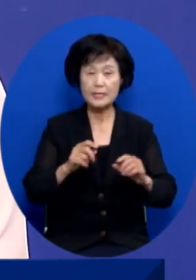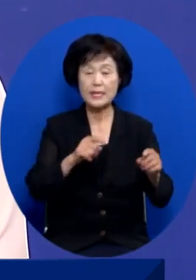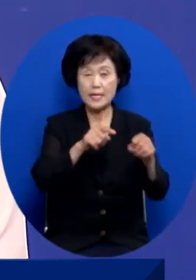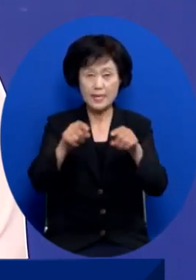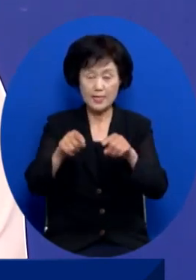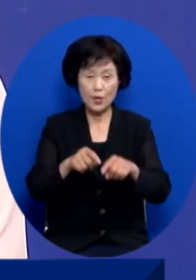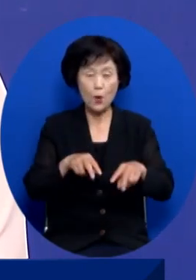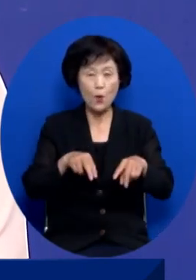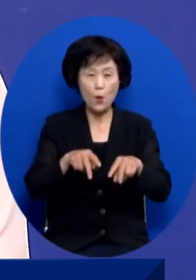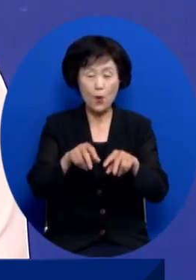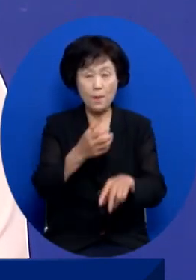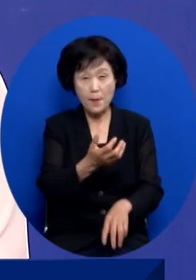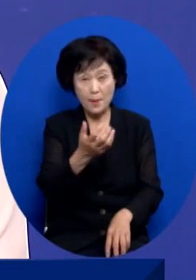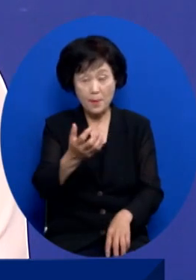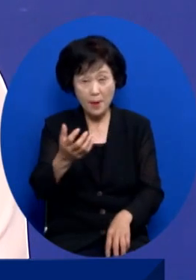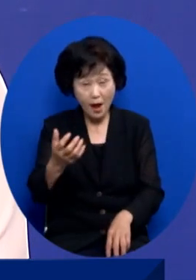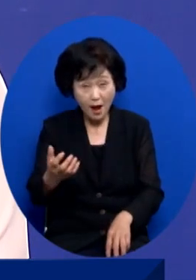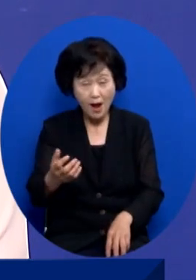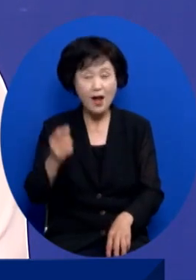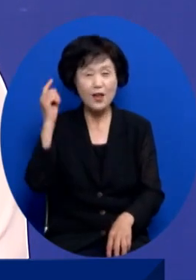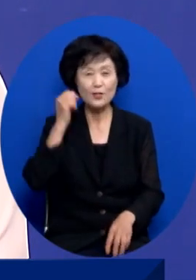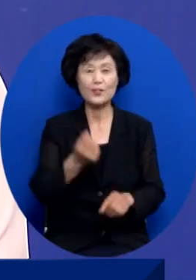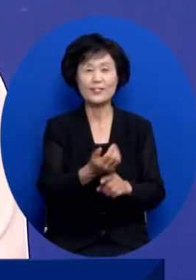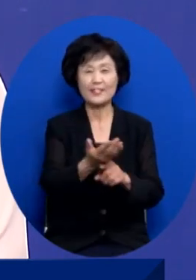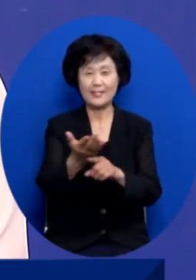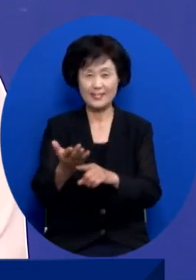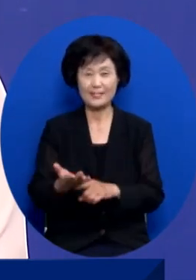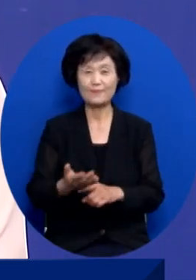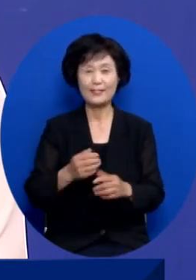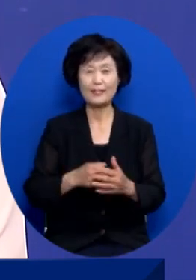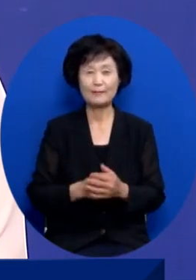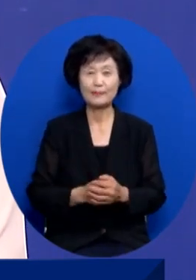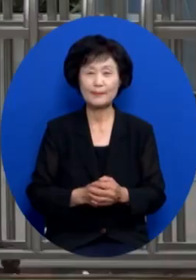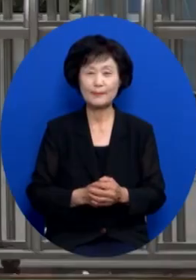국토대장정을 개최했다고 합니다. 그 현장 소식을 장현수 기자가 전합니다.